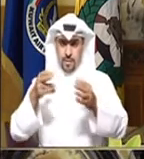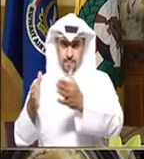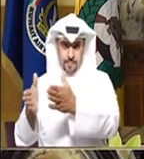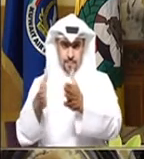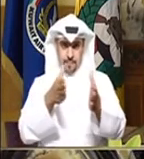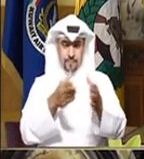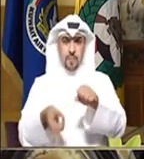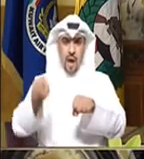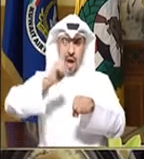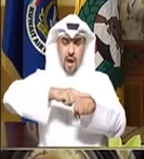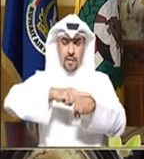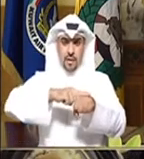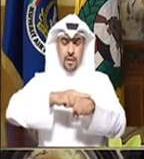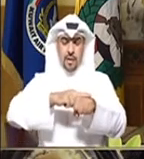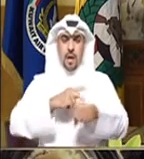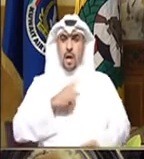أجدد الثقة